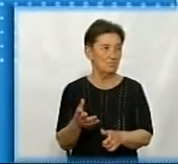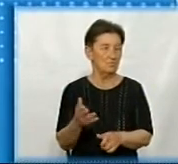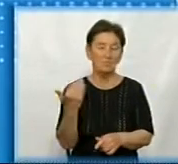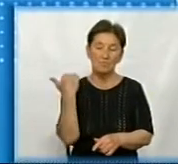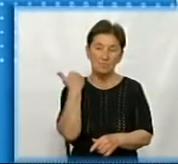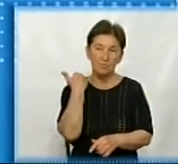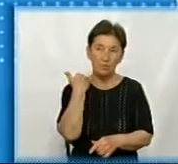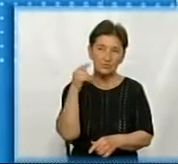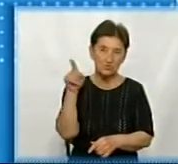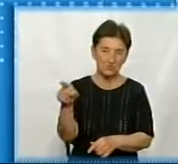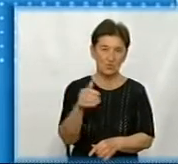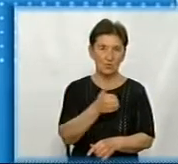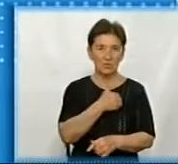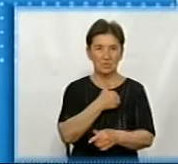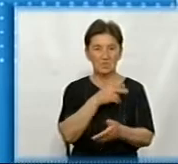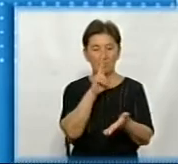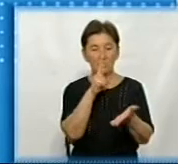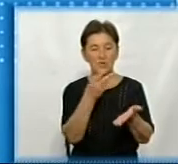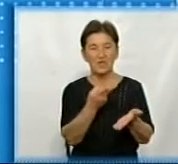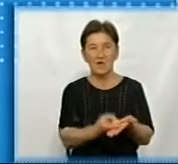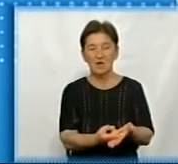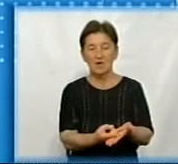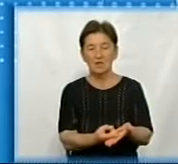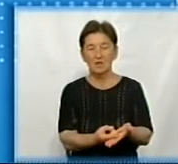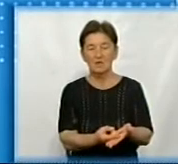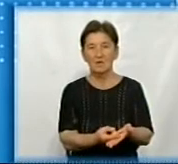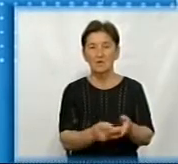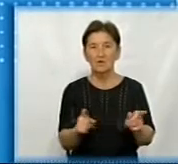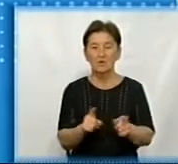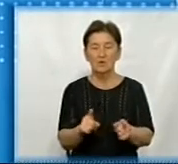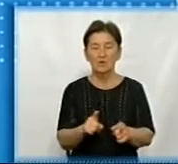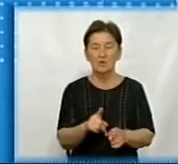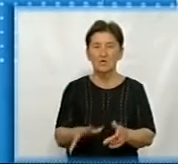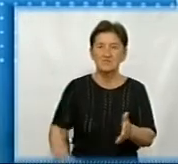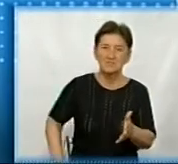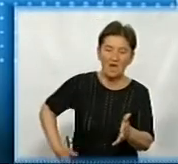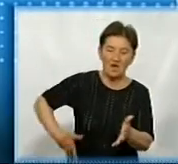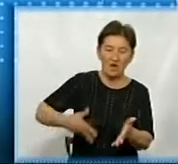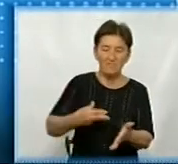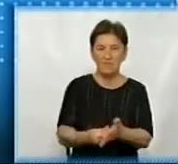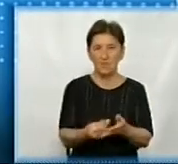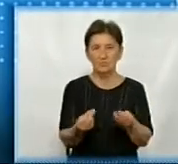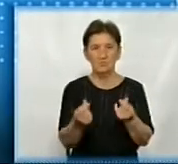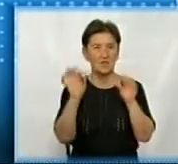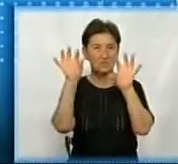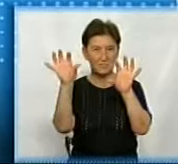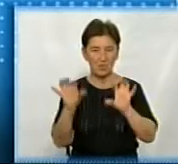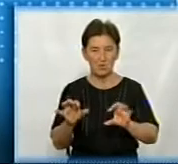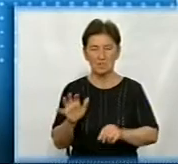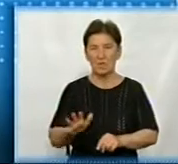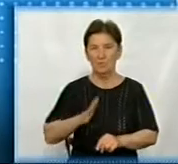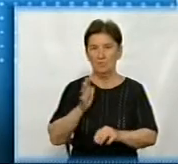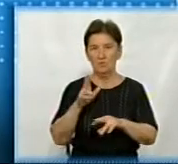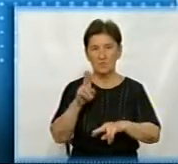боржник хотів показати, да, якби ліквідатор, да, як будемо говорити, хотіли показати, що за власні кошти і законним шляхом були збудовані ці